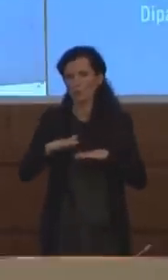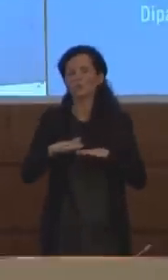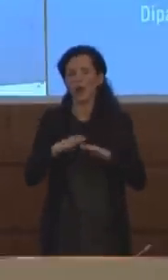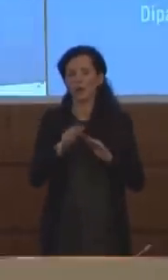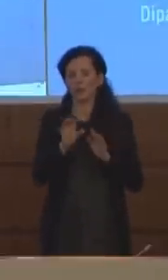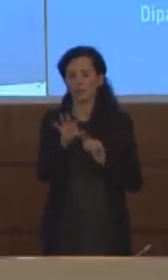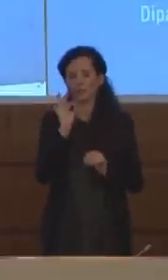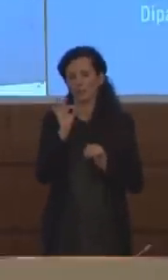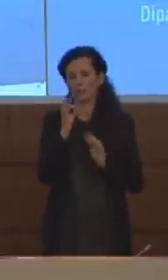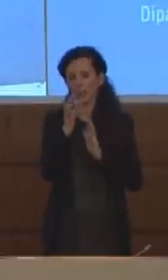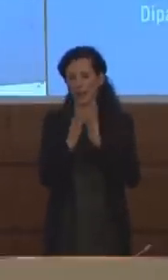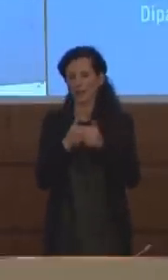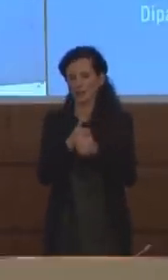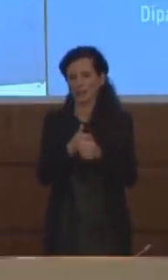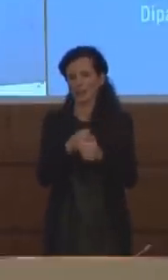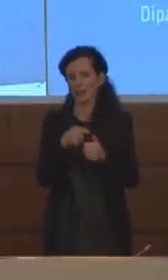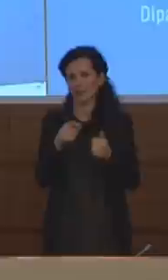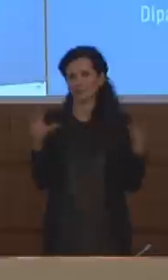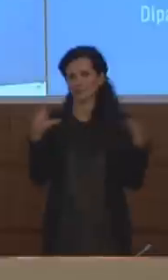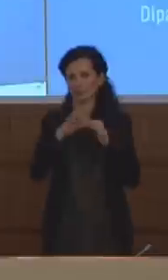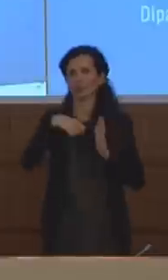apposite circolari